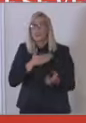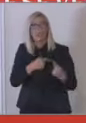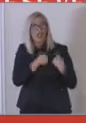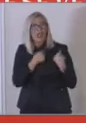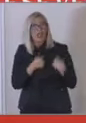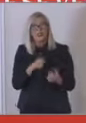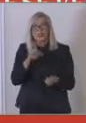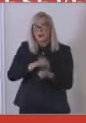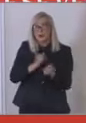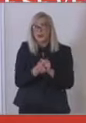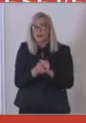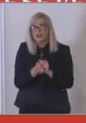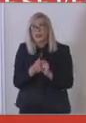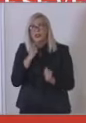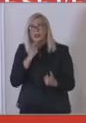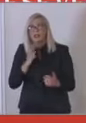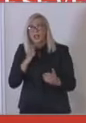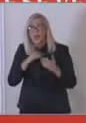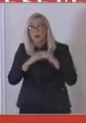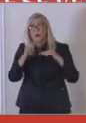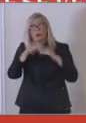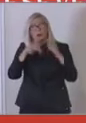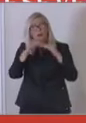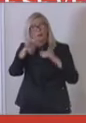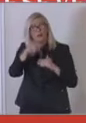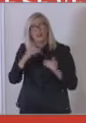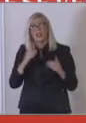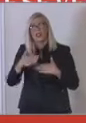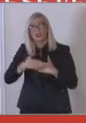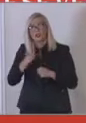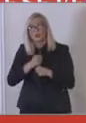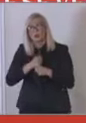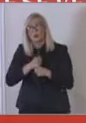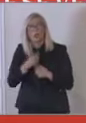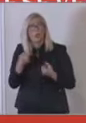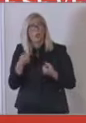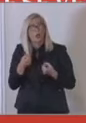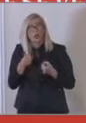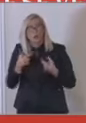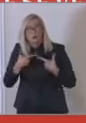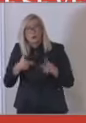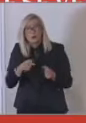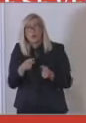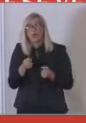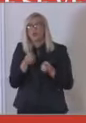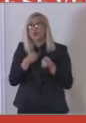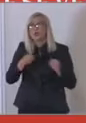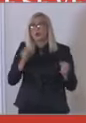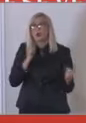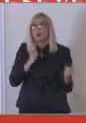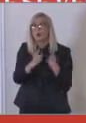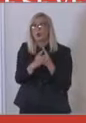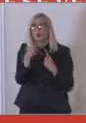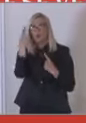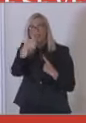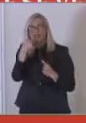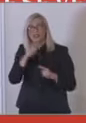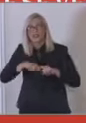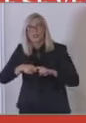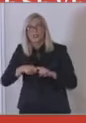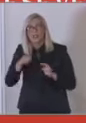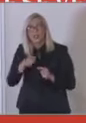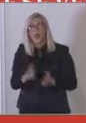për angazhimin tonë të sinqertë për avancimin e bashkëpunimit dhe mundësimin e qërkullimit të lirë të njerëzve dhe mallrave, është